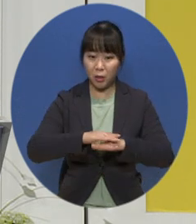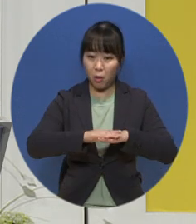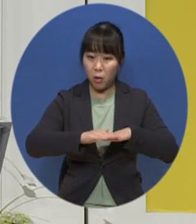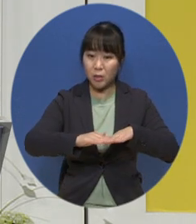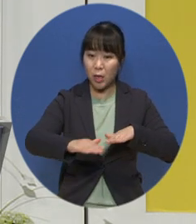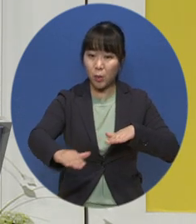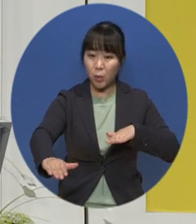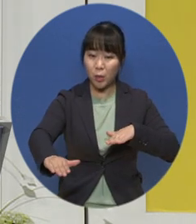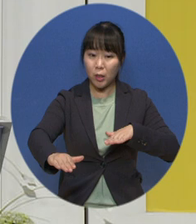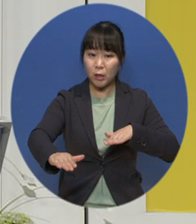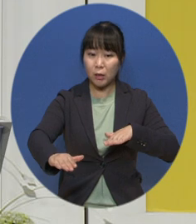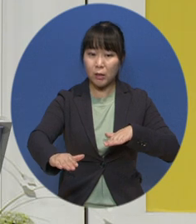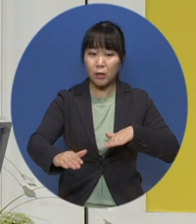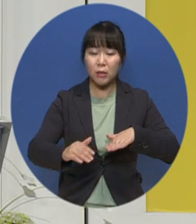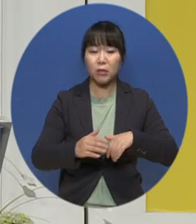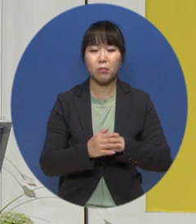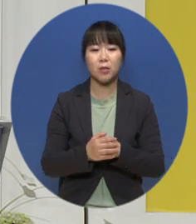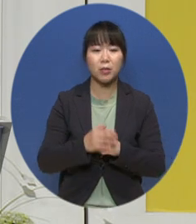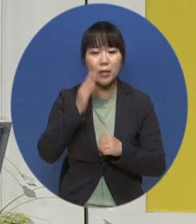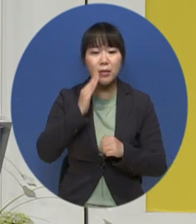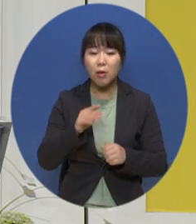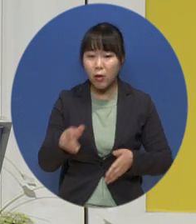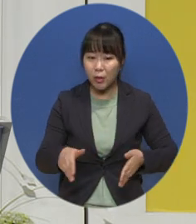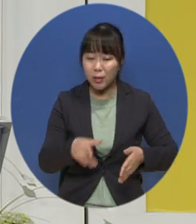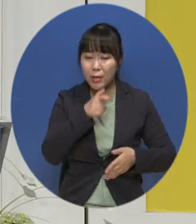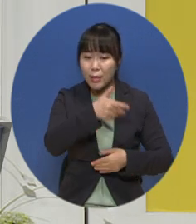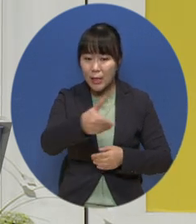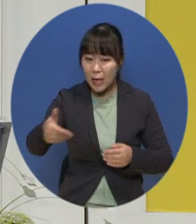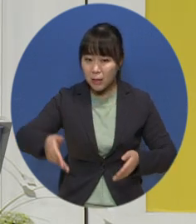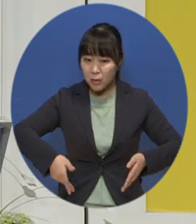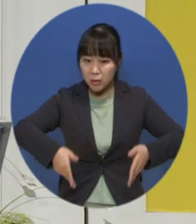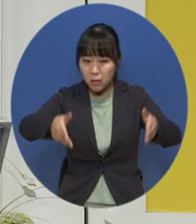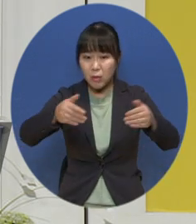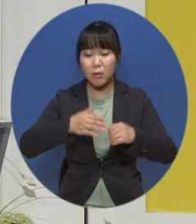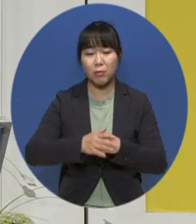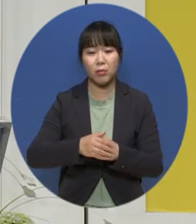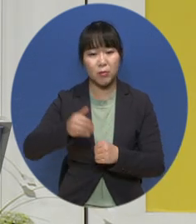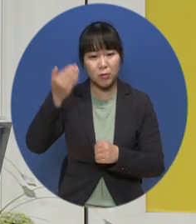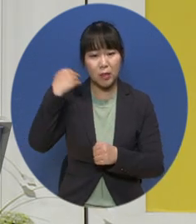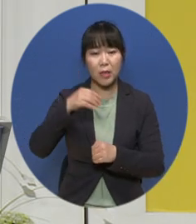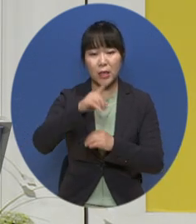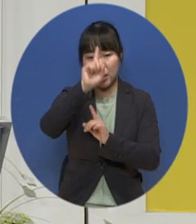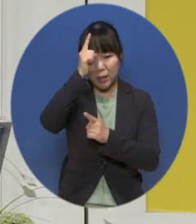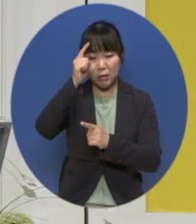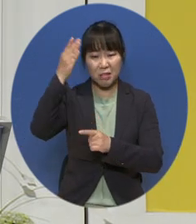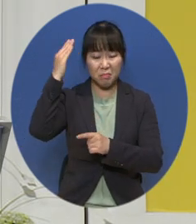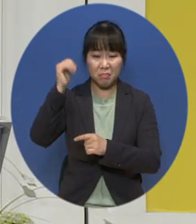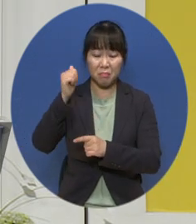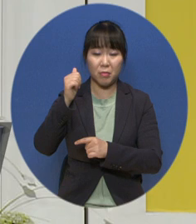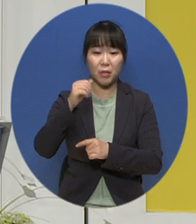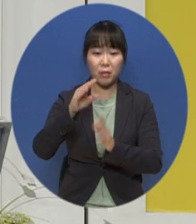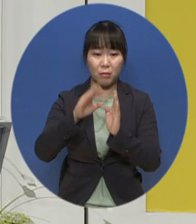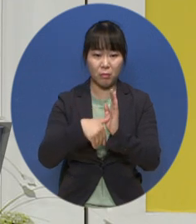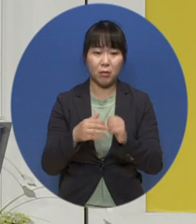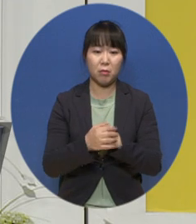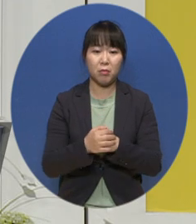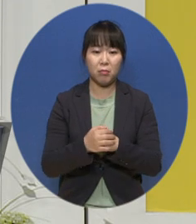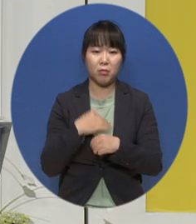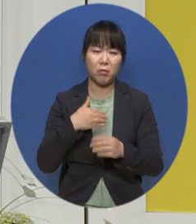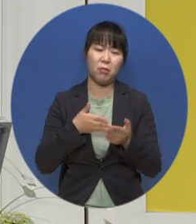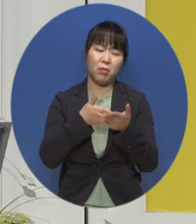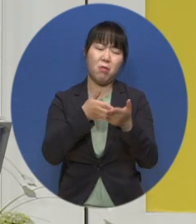않습니다 가 청계천 저도 그 사회상 제가 그 이명박 대통령 때 만들 때 제가 지구 사실은 그 거리도 말하고